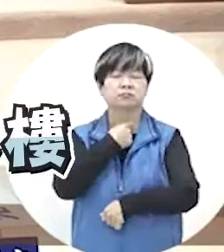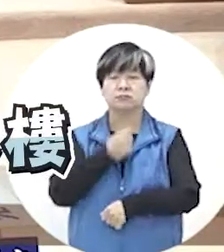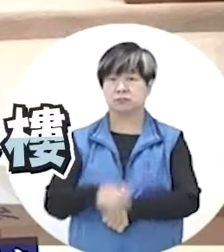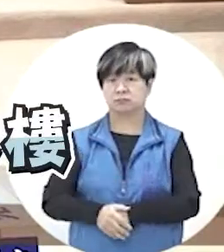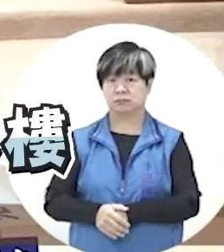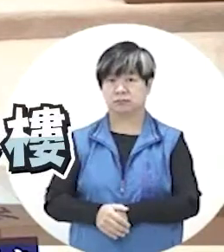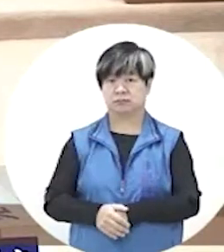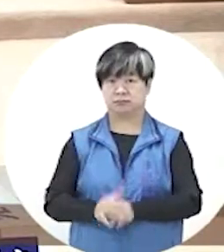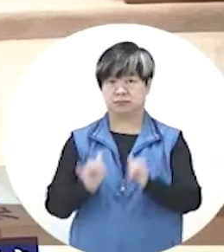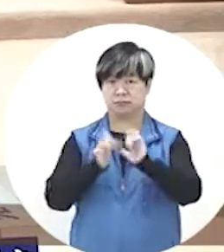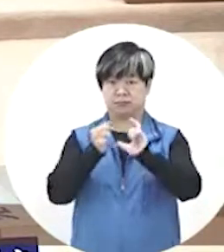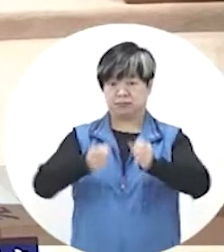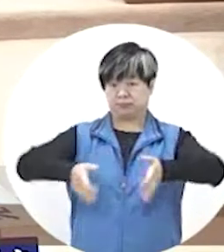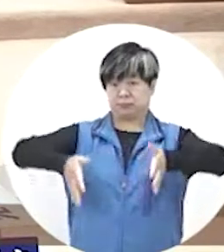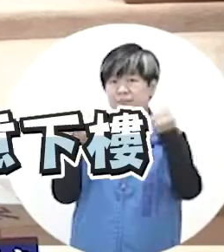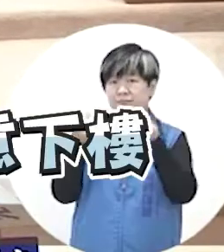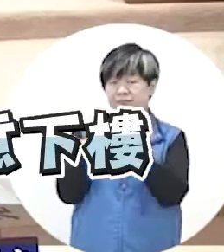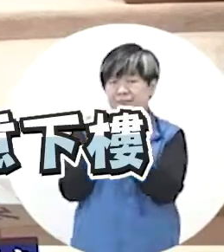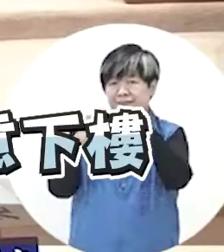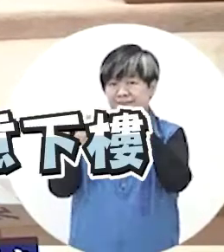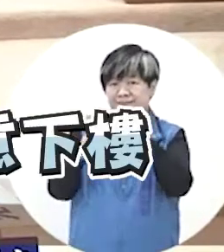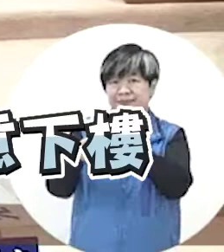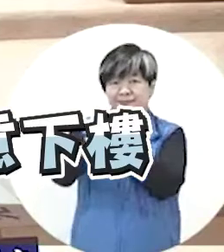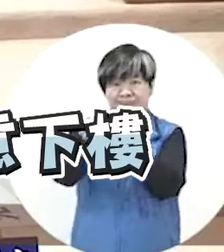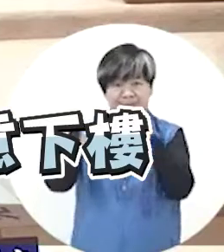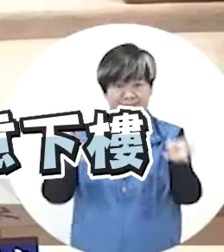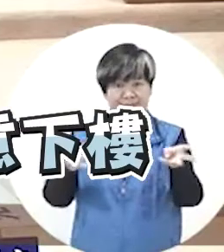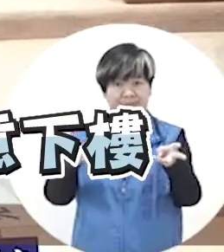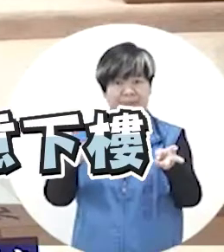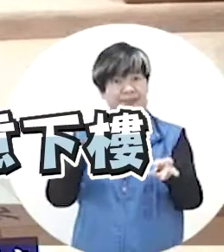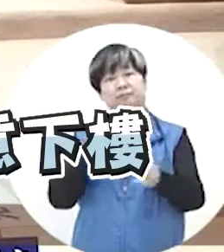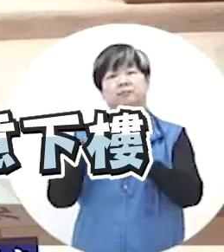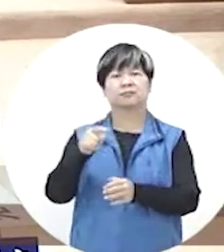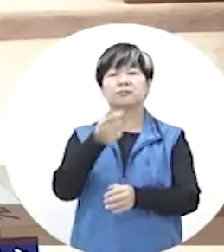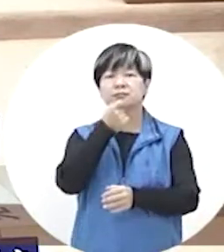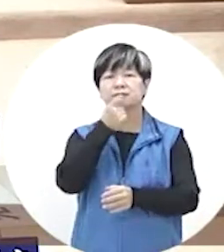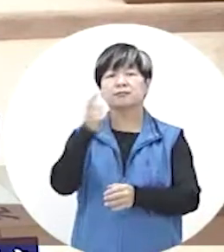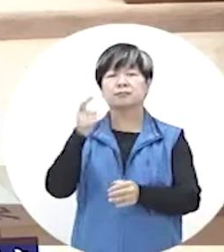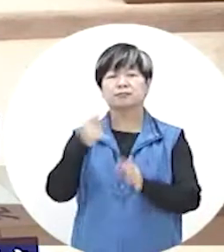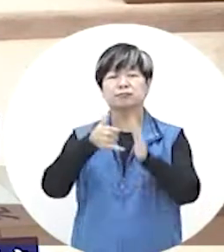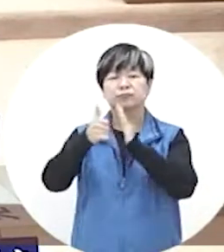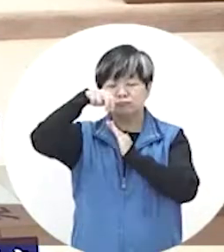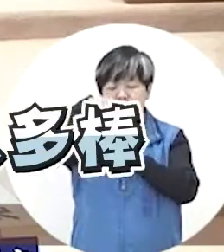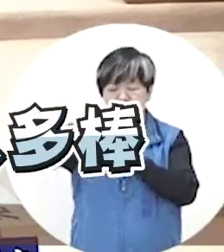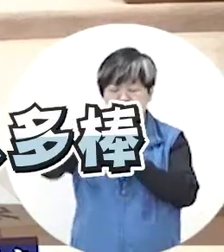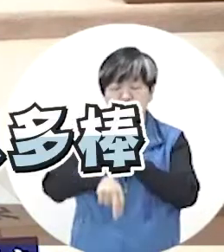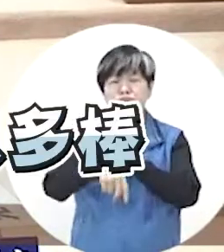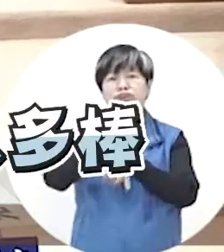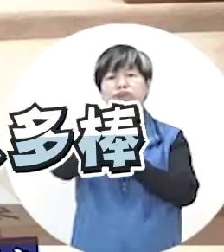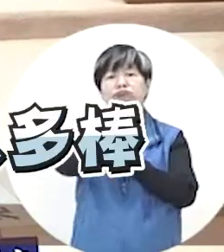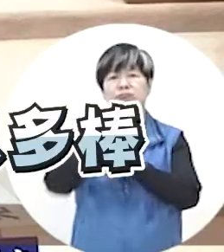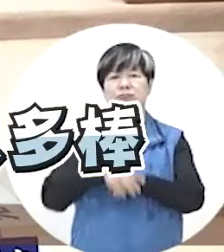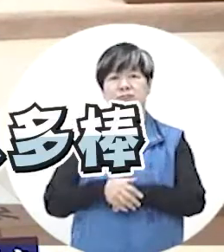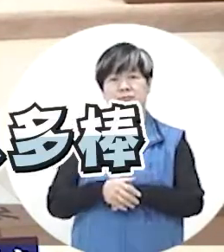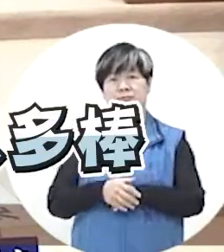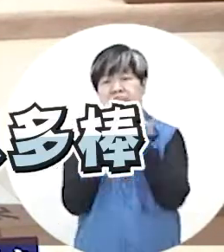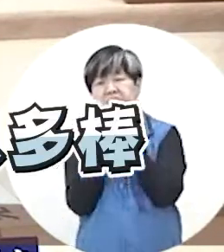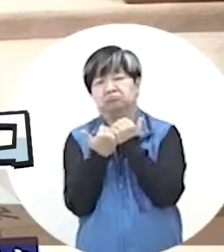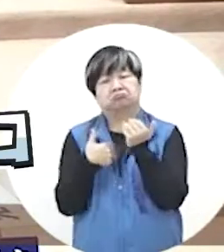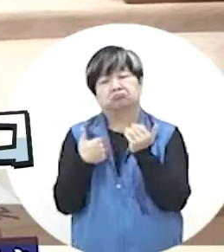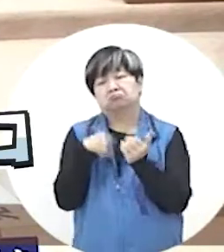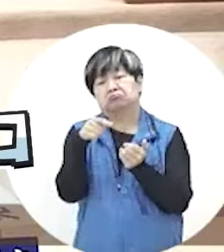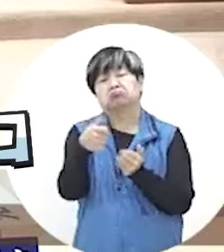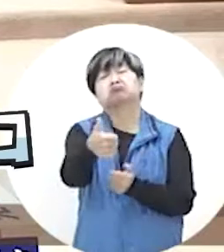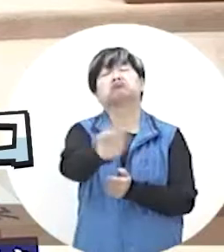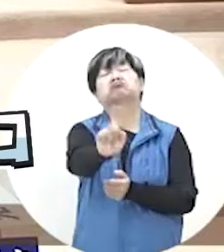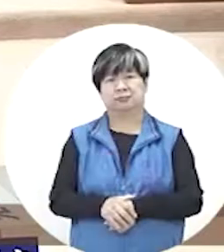个社区大楼它是一个先修班，就是说我弄一个东西，让你愿意下楼，然后你本来不出门的，你也不知道说参与这个课程可以多棒，我弄